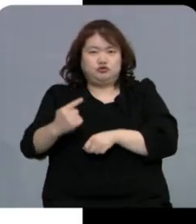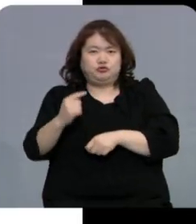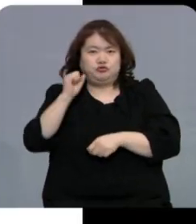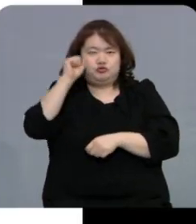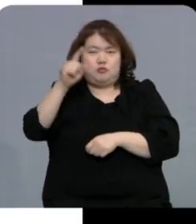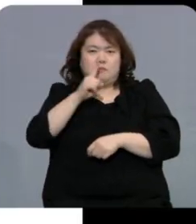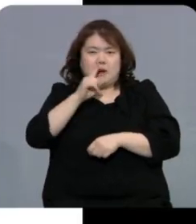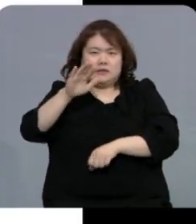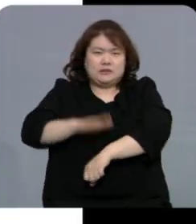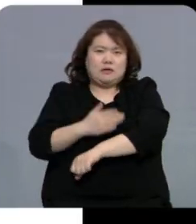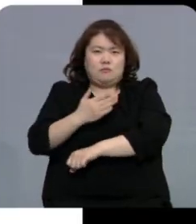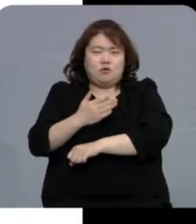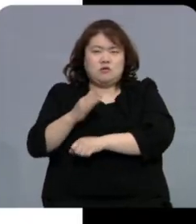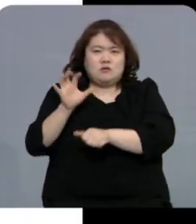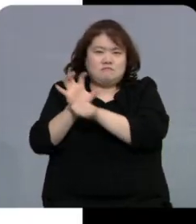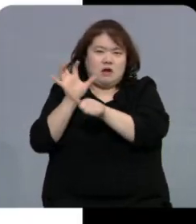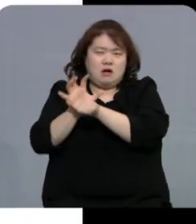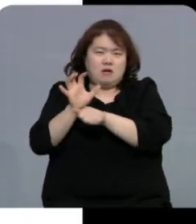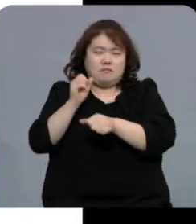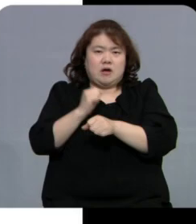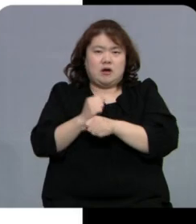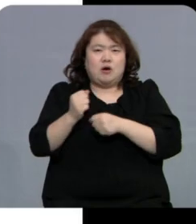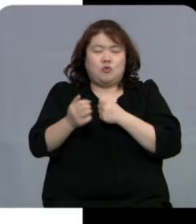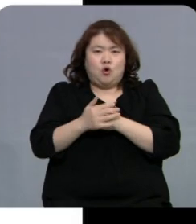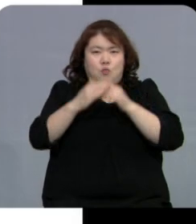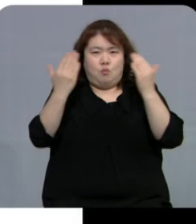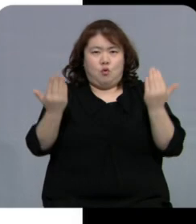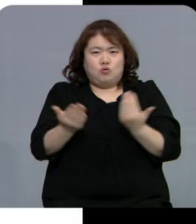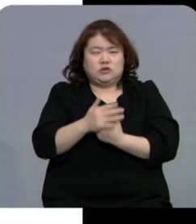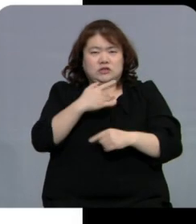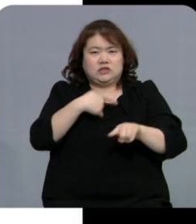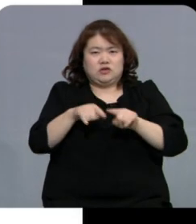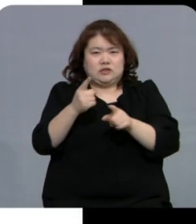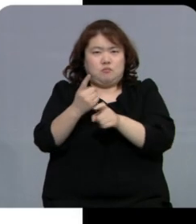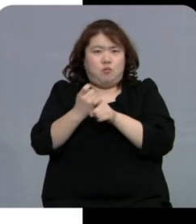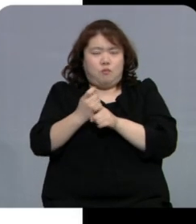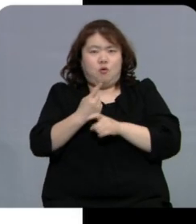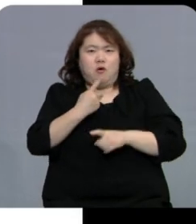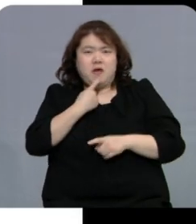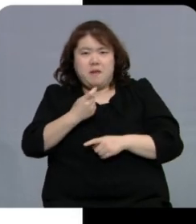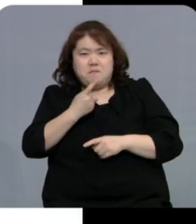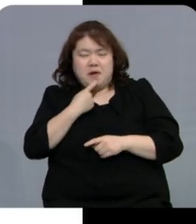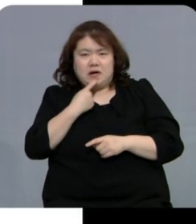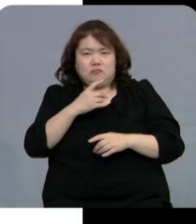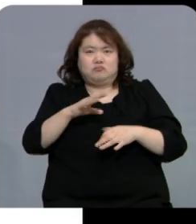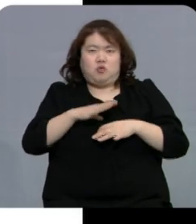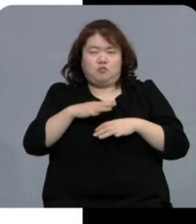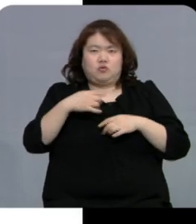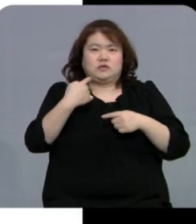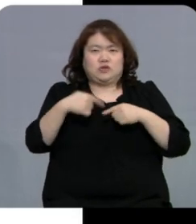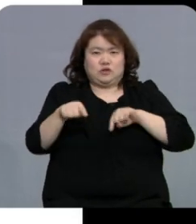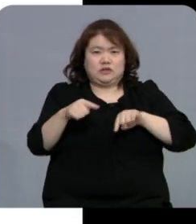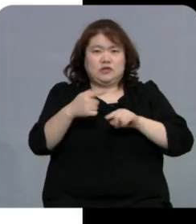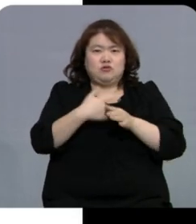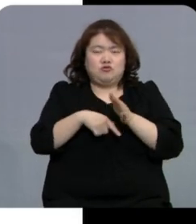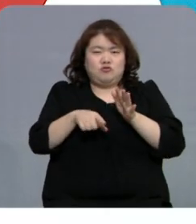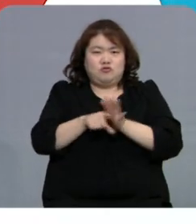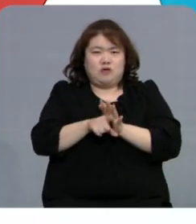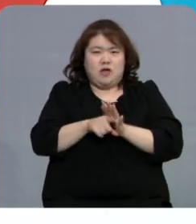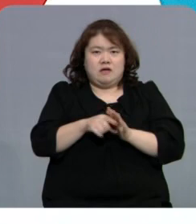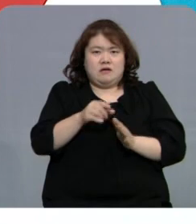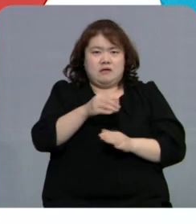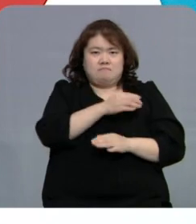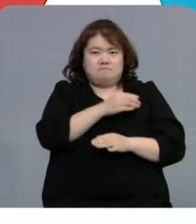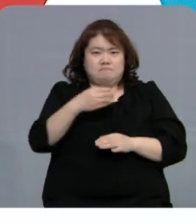망언을 규탄하며 시대를 역행하는 모든 정치 보복 협박과 공포정치 시도에 단호히